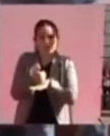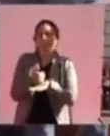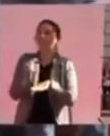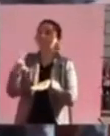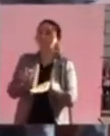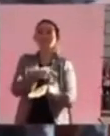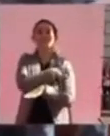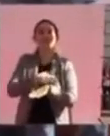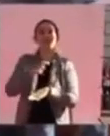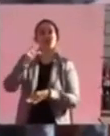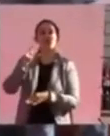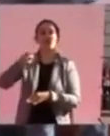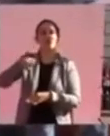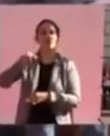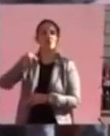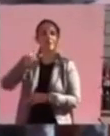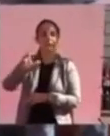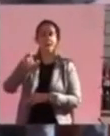giorni